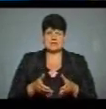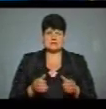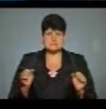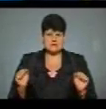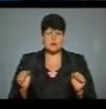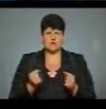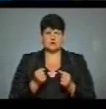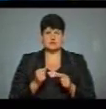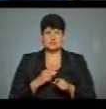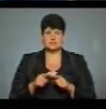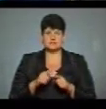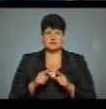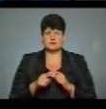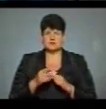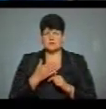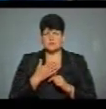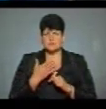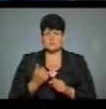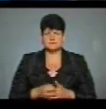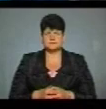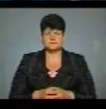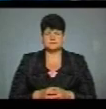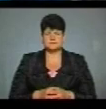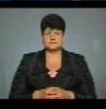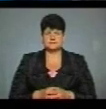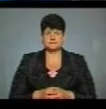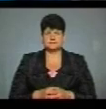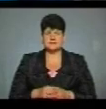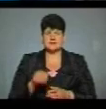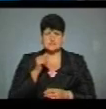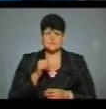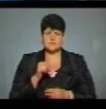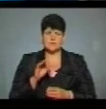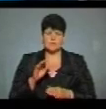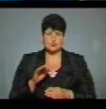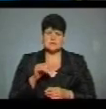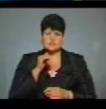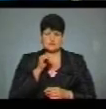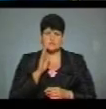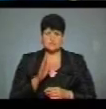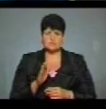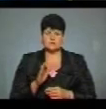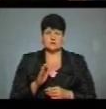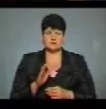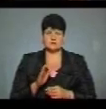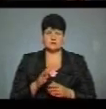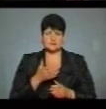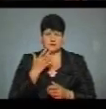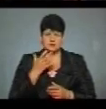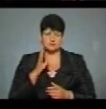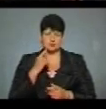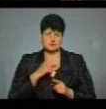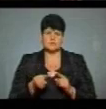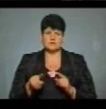І швидкості навіть не ті, що вчора були на тренувальних заїздах. Тобто зараз траса буде розігріватися і на наступний заїзд, думаю, буде пошвидше. У